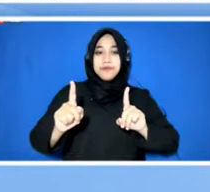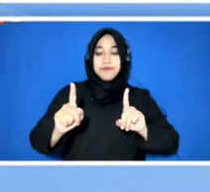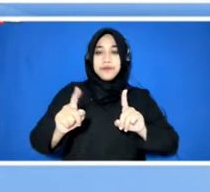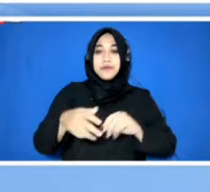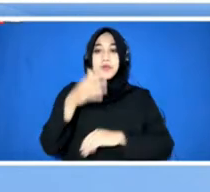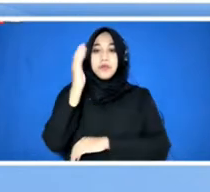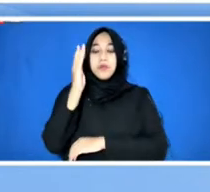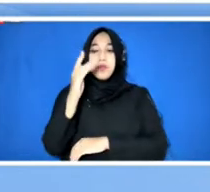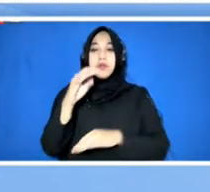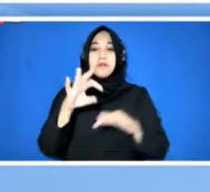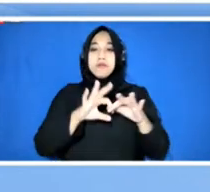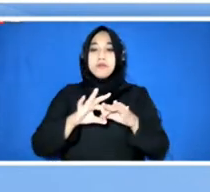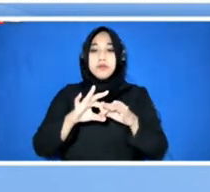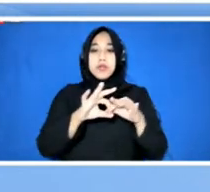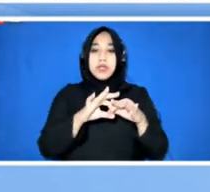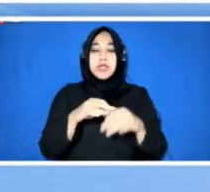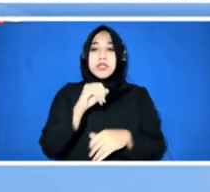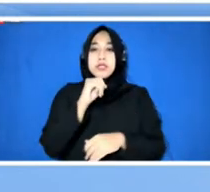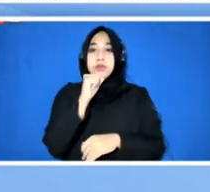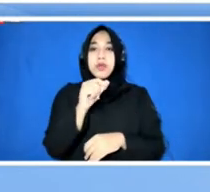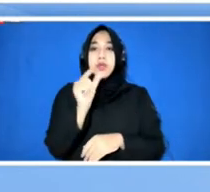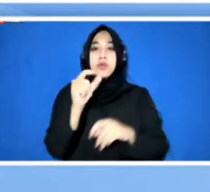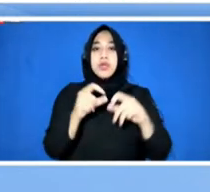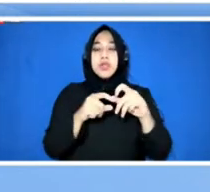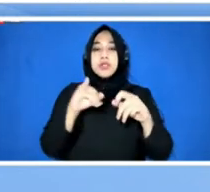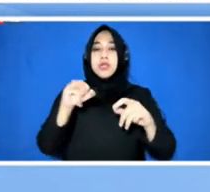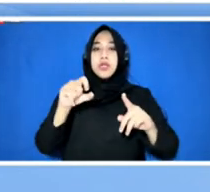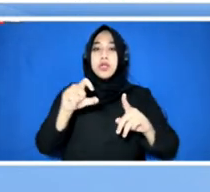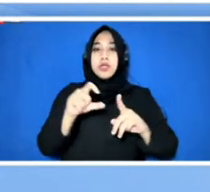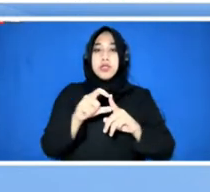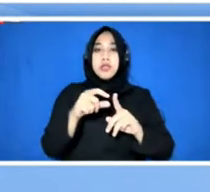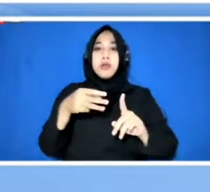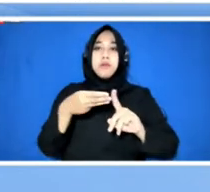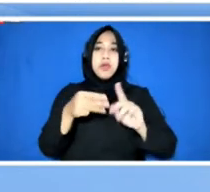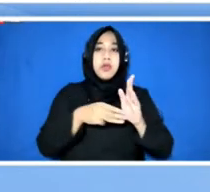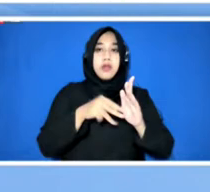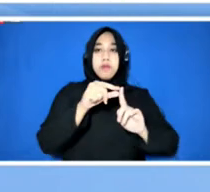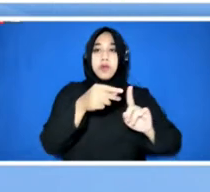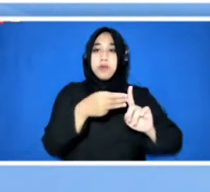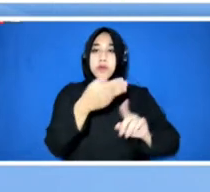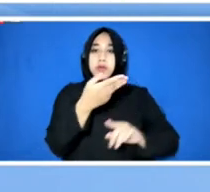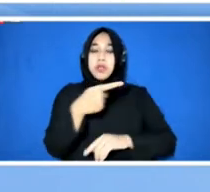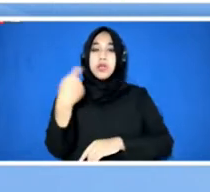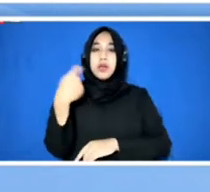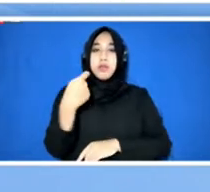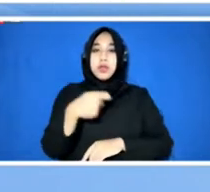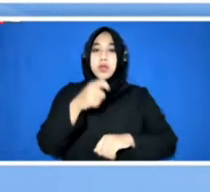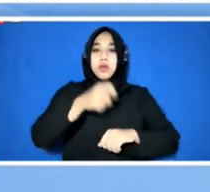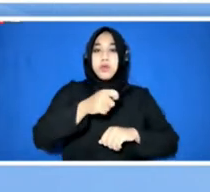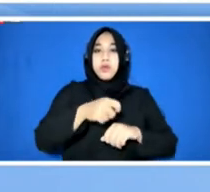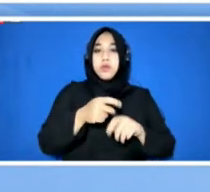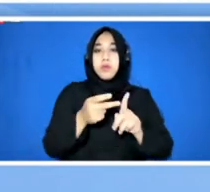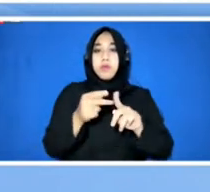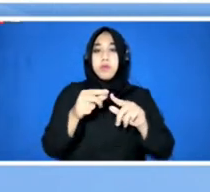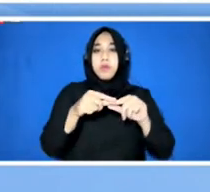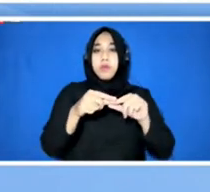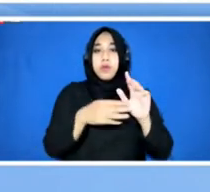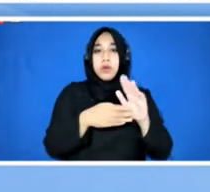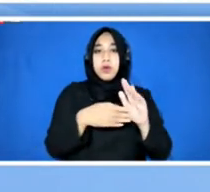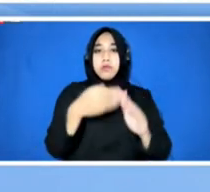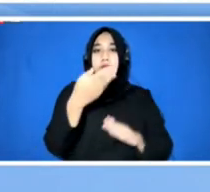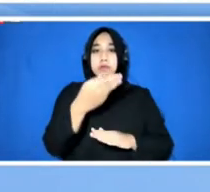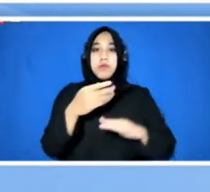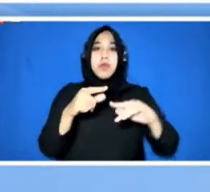diselenggarakan berkat kerjasama antara USAID, BNPB, Kemenhukam, The Asia Foundation, Mercy